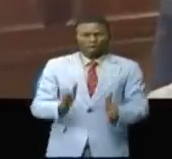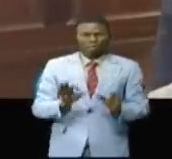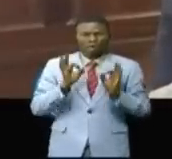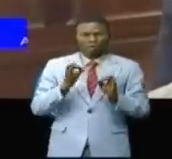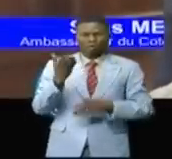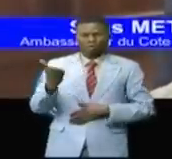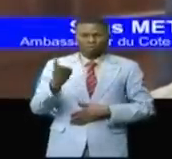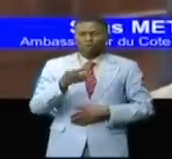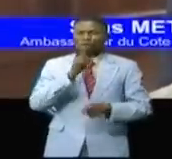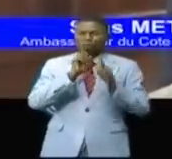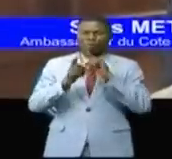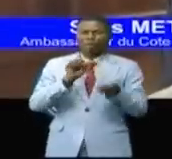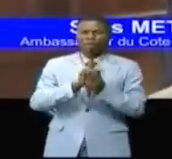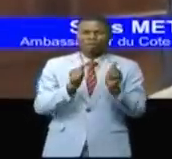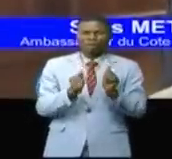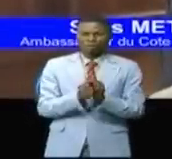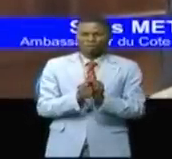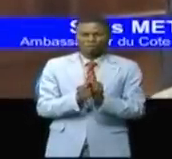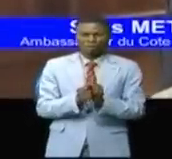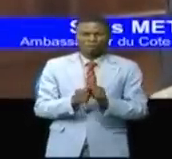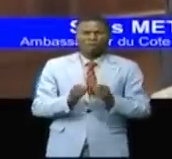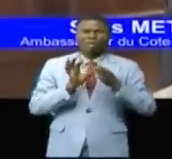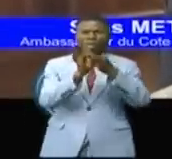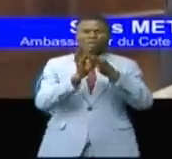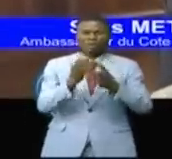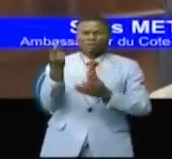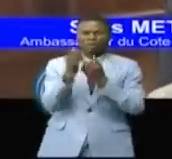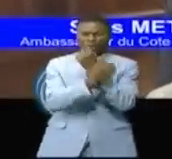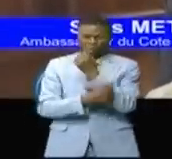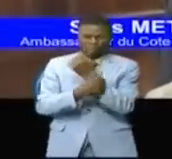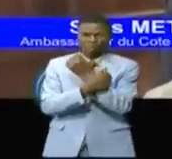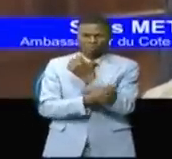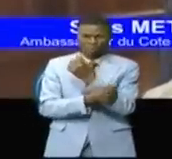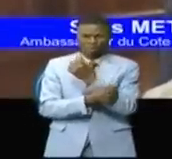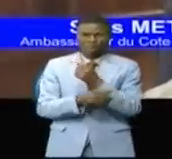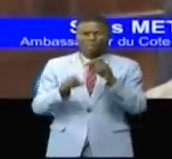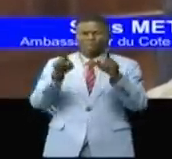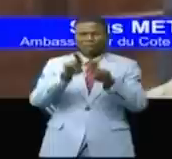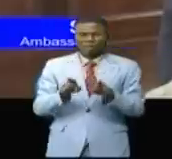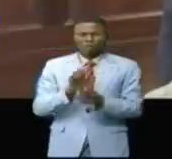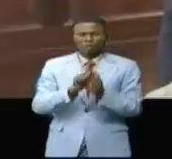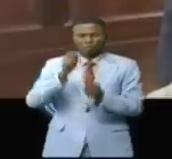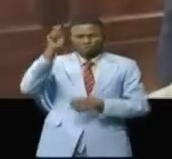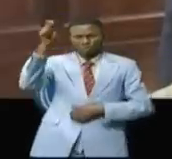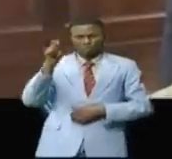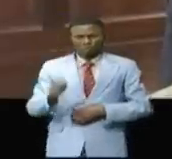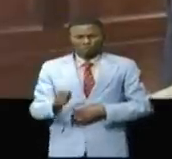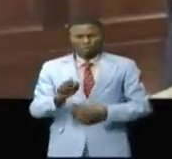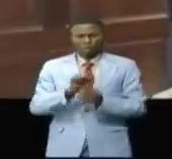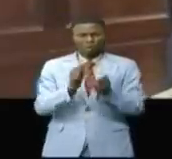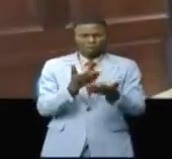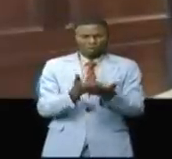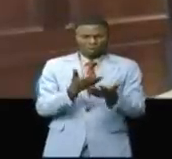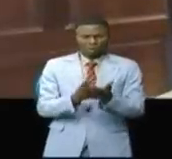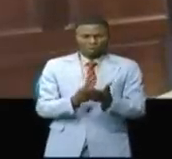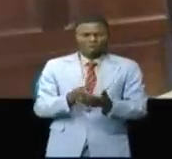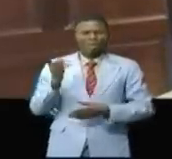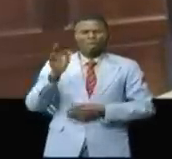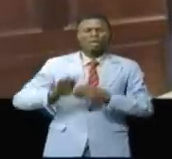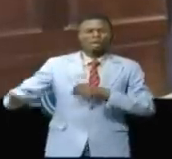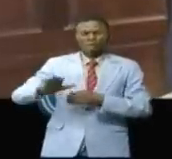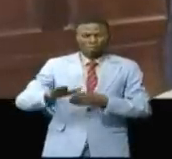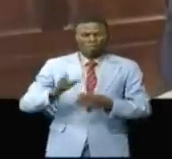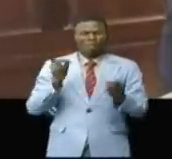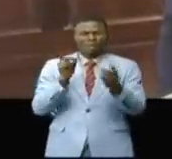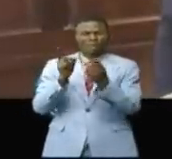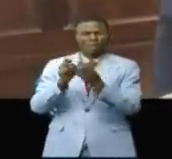rome échanges portent une coopération bilatérale uniterre savez que dans ce domaine au pays rencontrent des difficultés